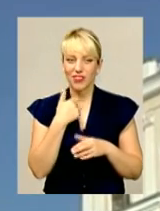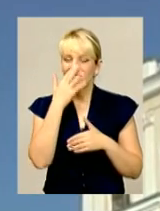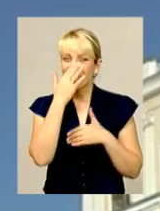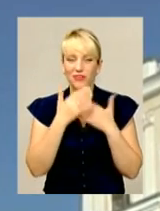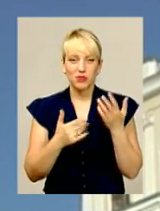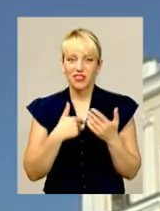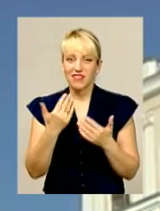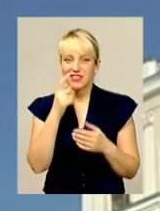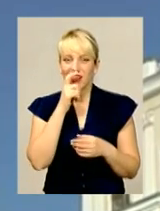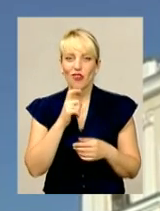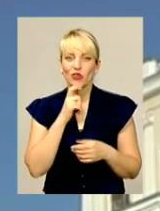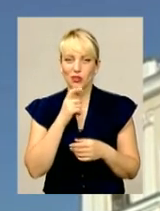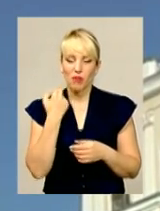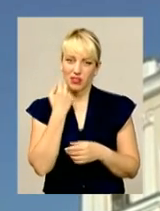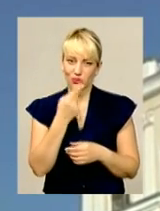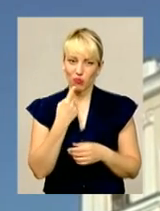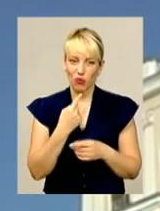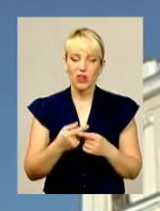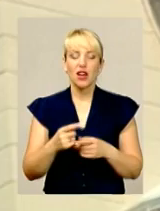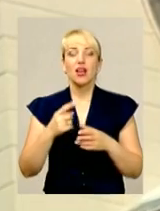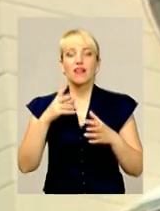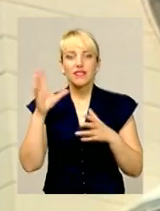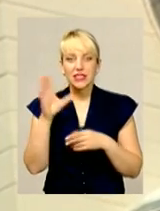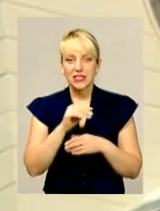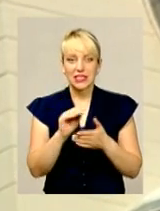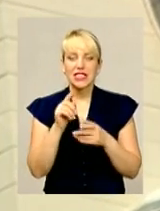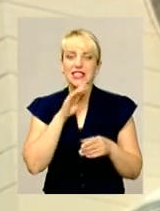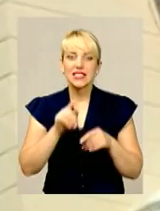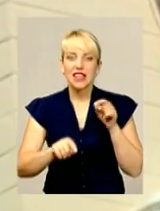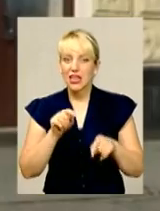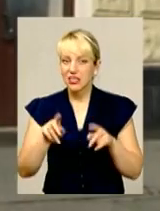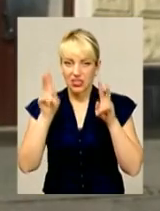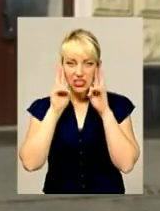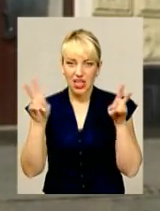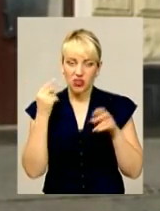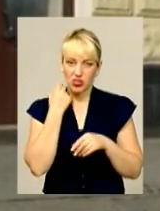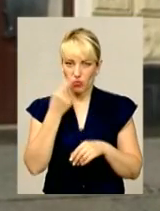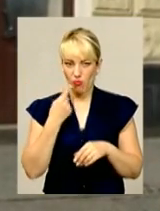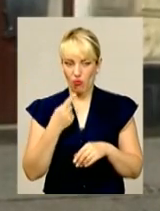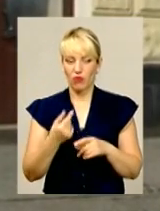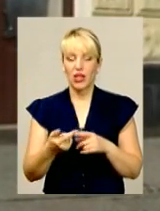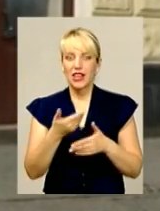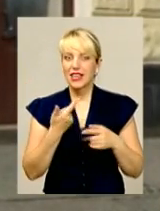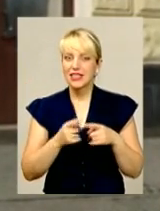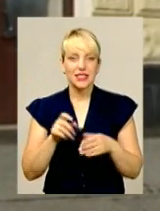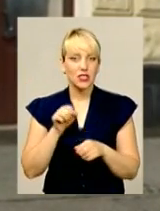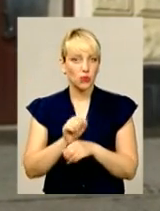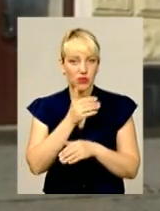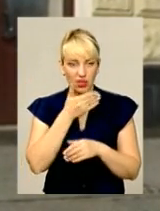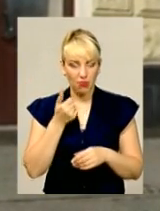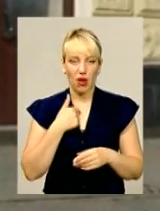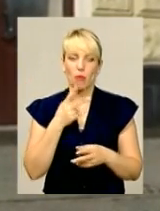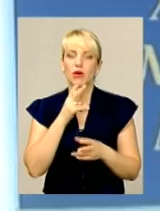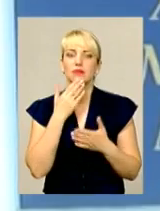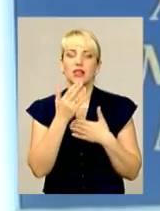Питання вислухали, та секретарка зізнала, що не володіє іноземною. Нас це не зупинило. Запитали, чи можемо поговорити із особою, котра